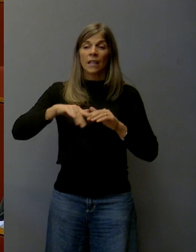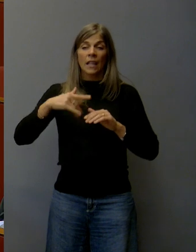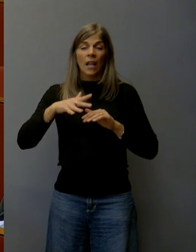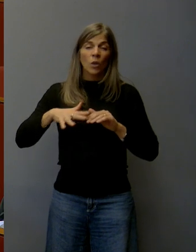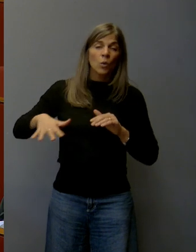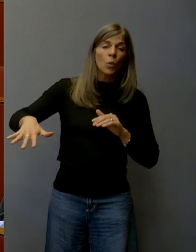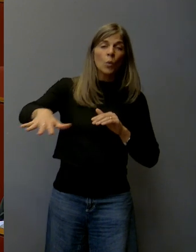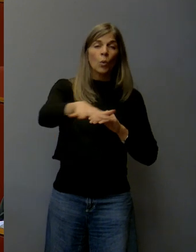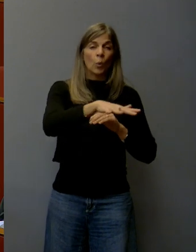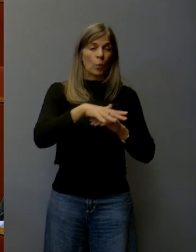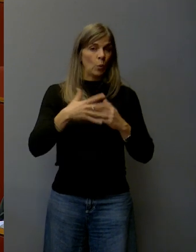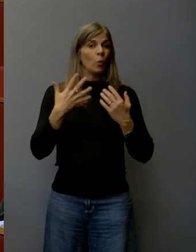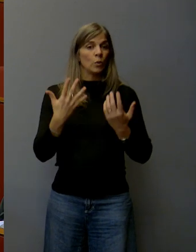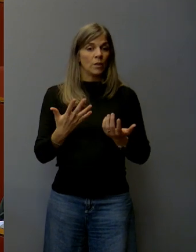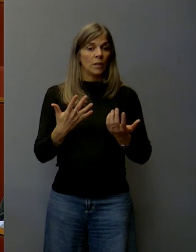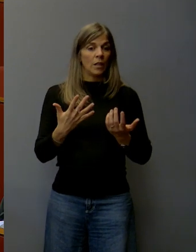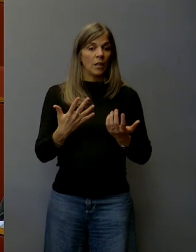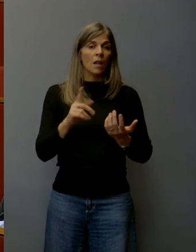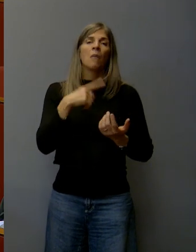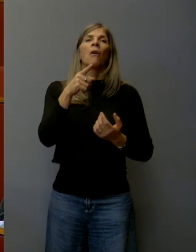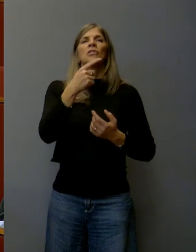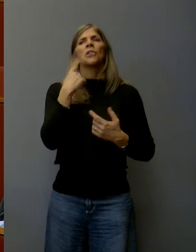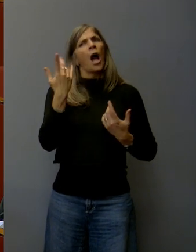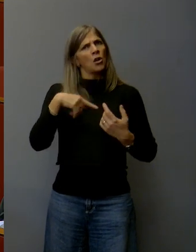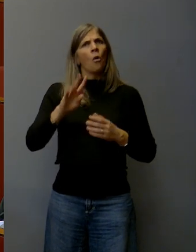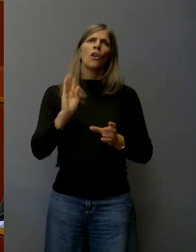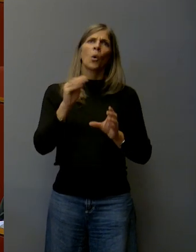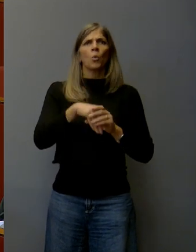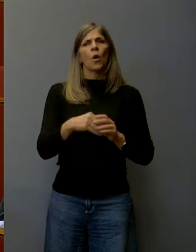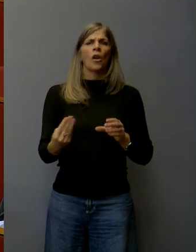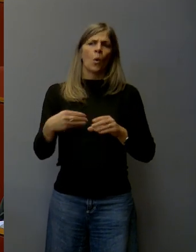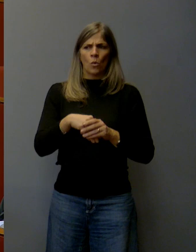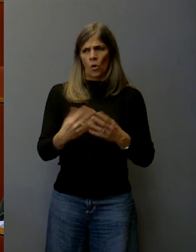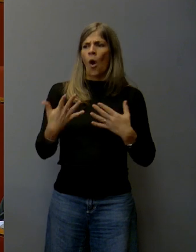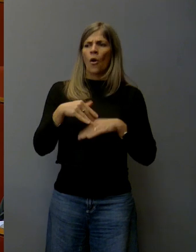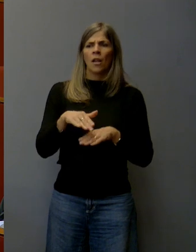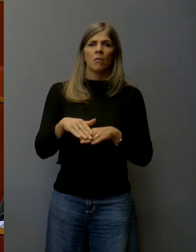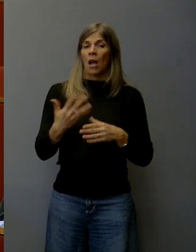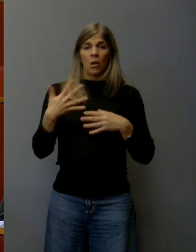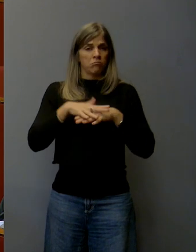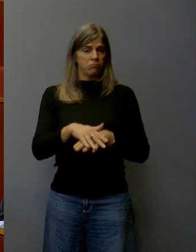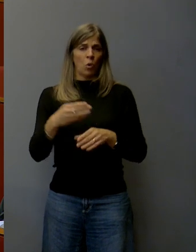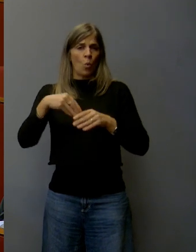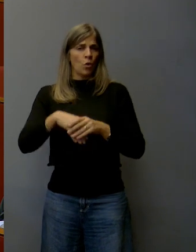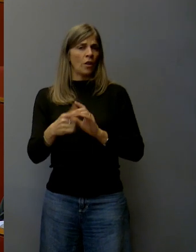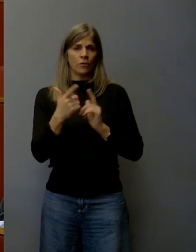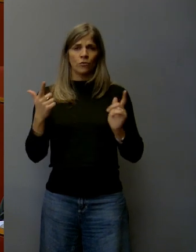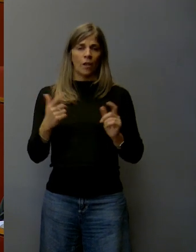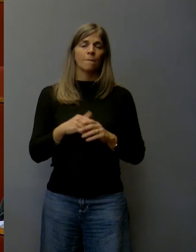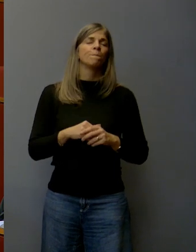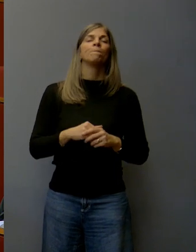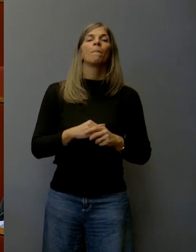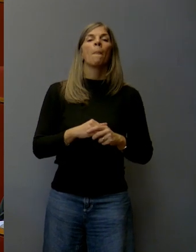disagiati poi non mi si venga a dire che si fa inclusione non ha inclusione non ce n'è allora